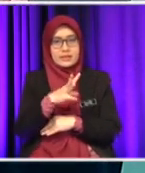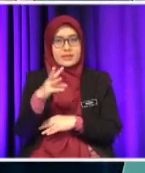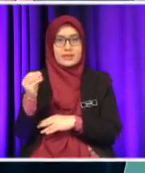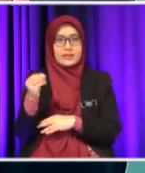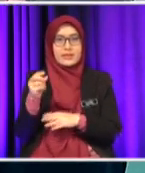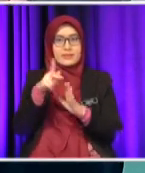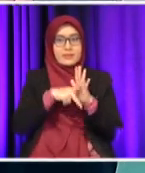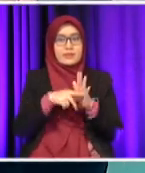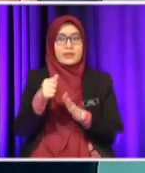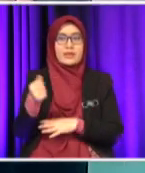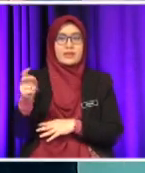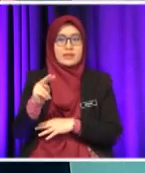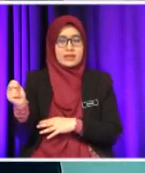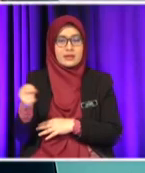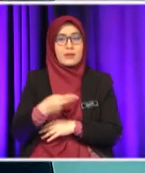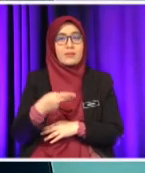biasanya